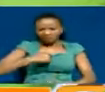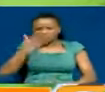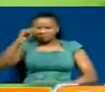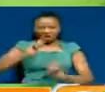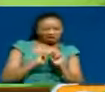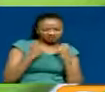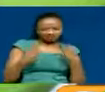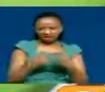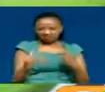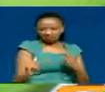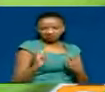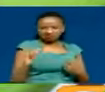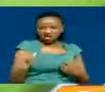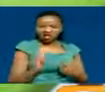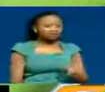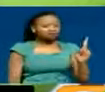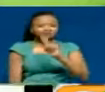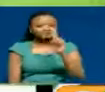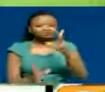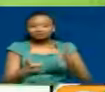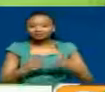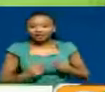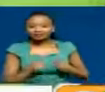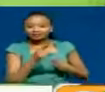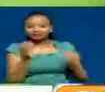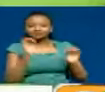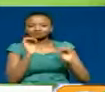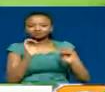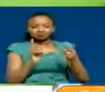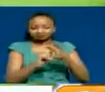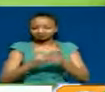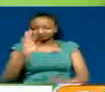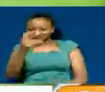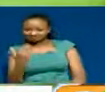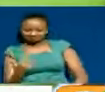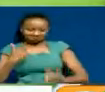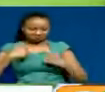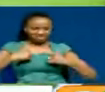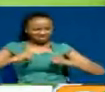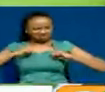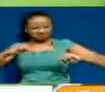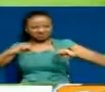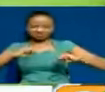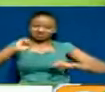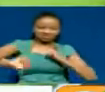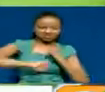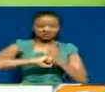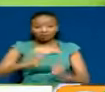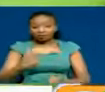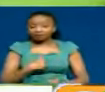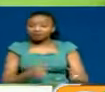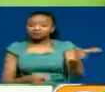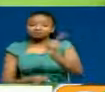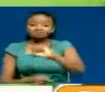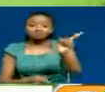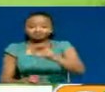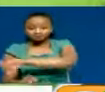ukabila. Mutu asikuje kutuuzia mambo ya vyeo na mamlaka. Kwanza,